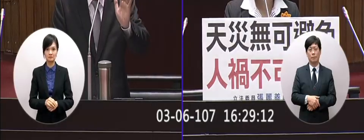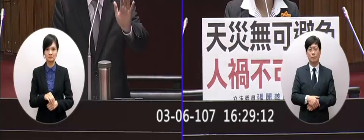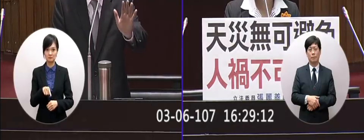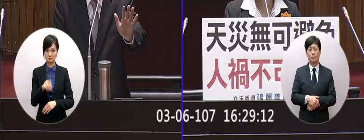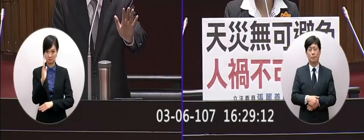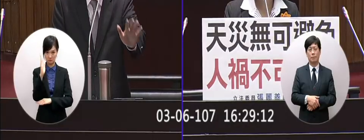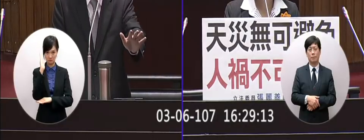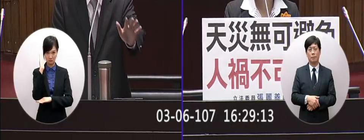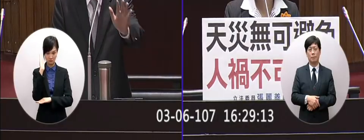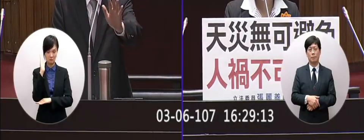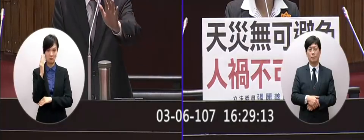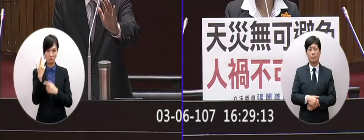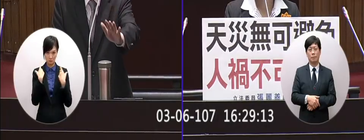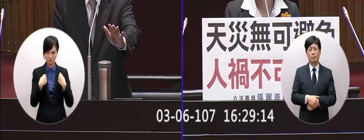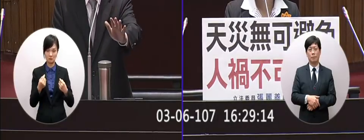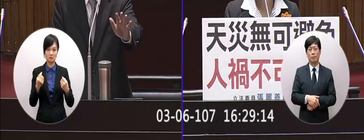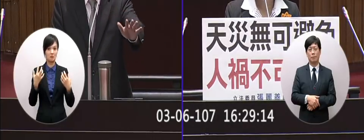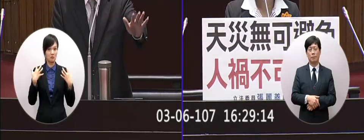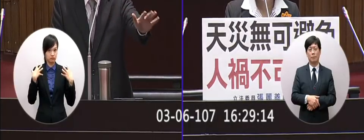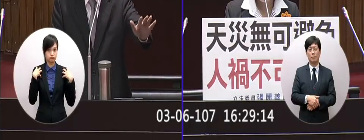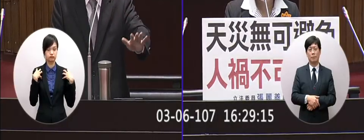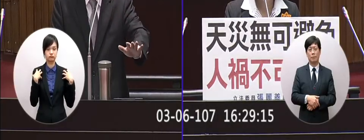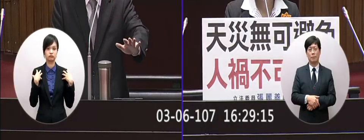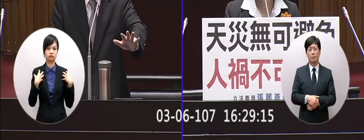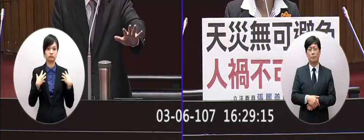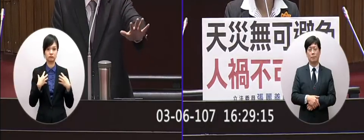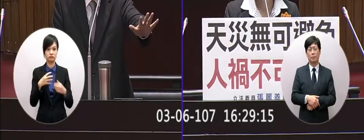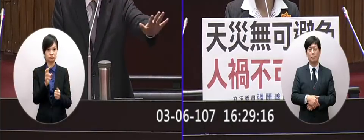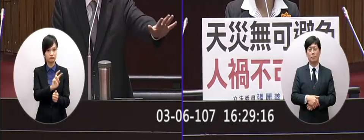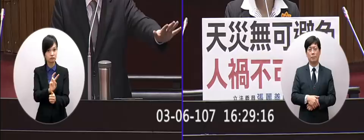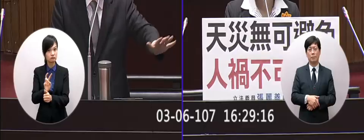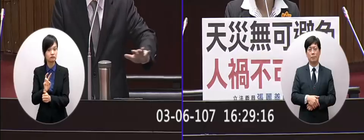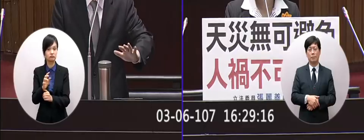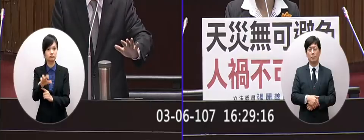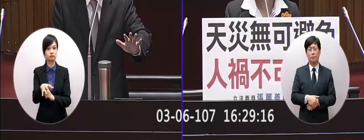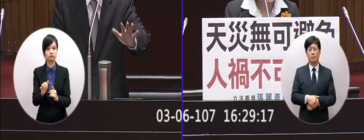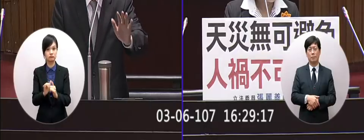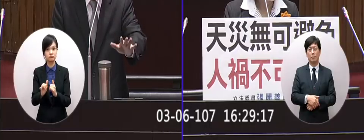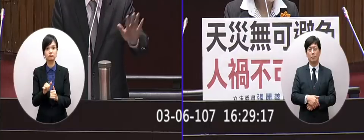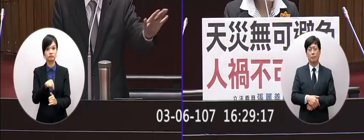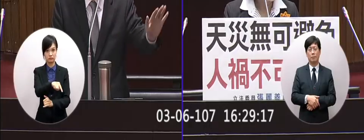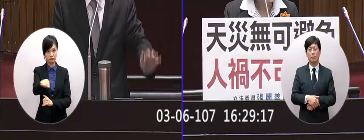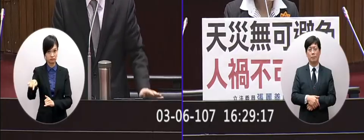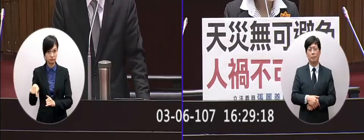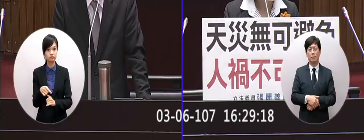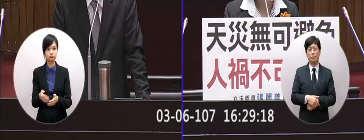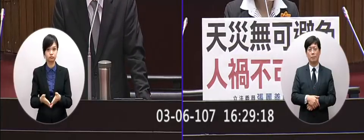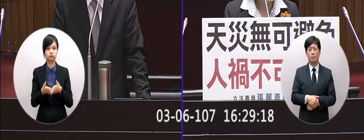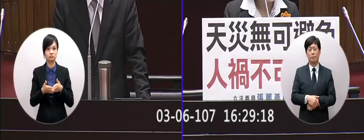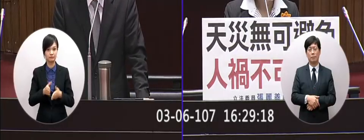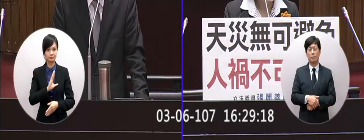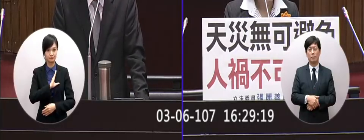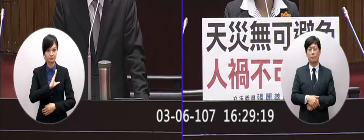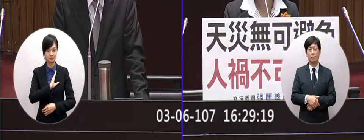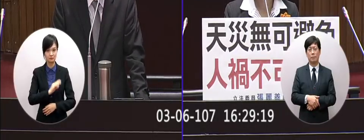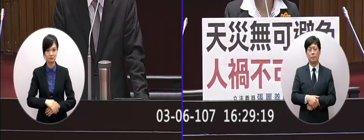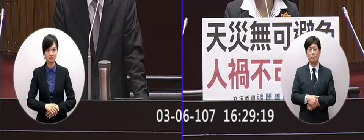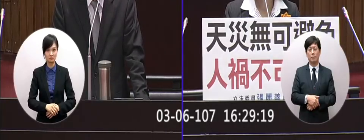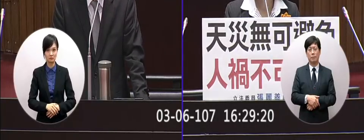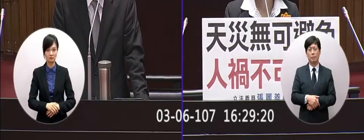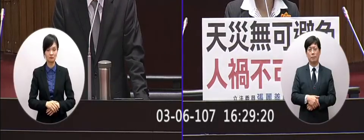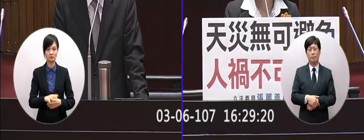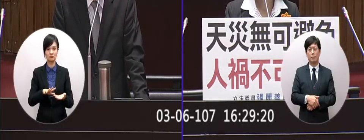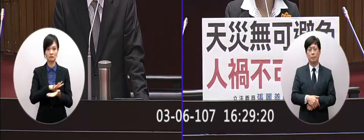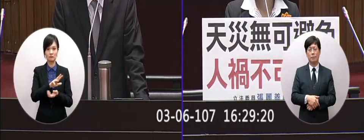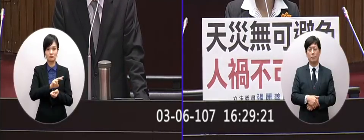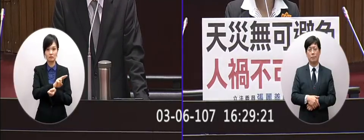府本来就有责任去照顾农民这样的立场，来解决现在跟后续的问题。那云林县政